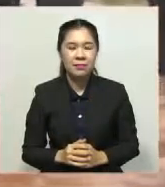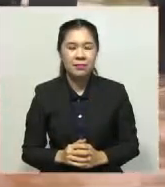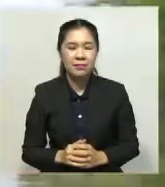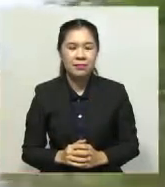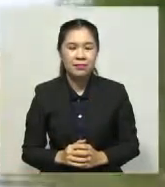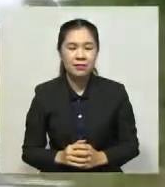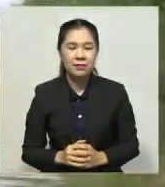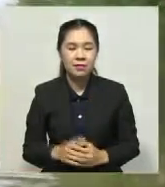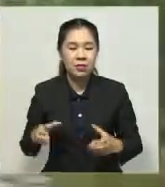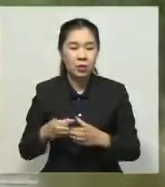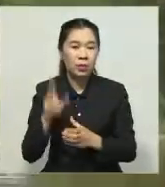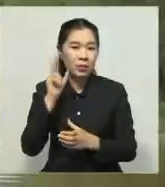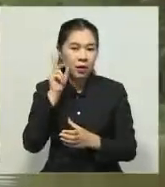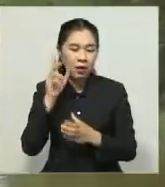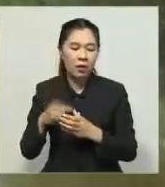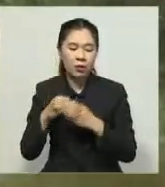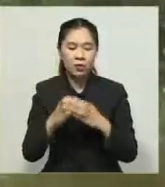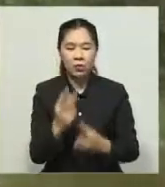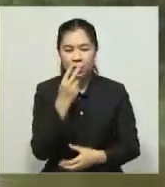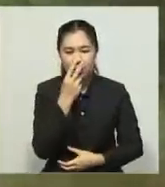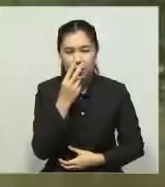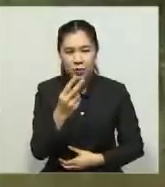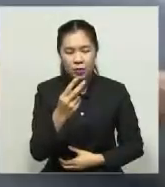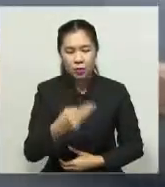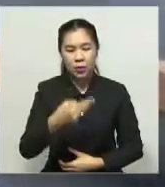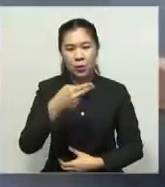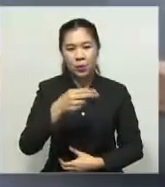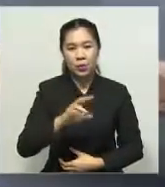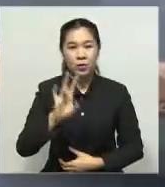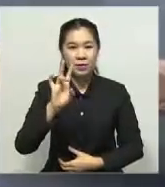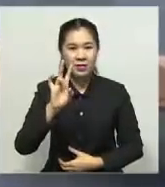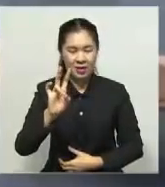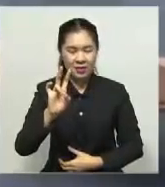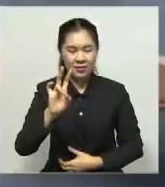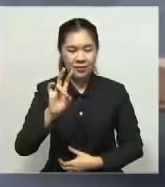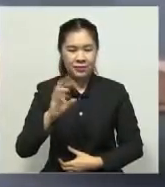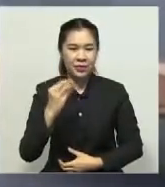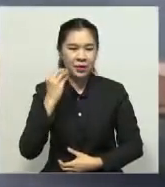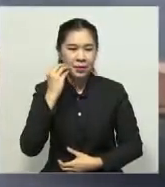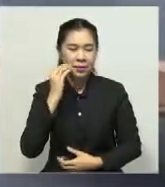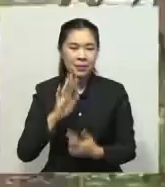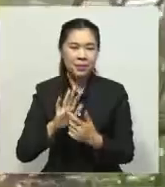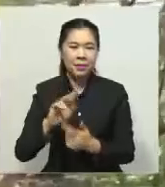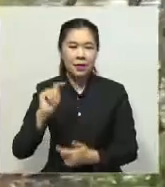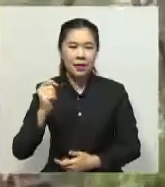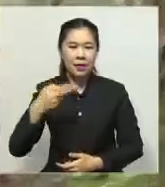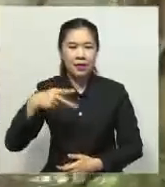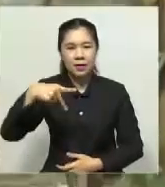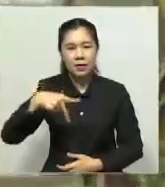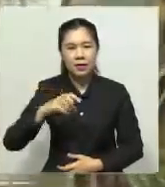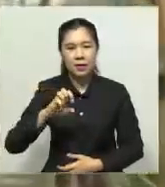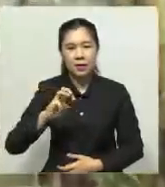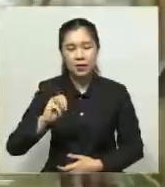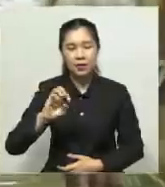นอกจากนี้ทีมข่าวได้เดินทางมาสำรวจที่พื้นที่หมู่7หมู่บ้านเทพมีชัยตำบลหนองเดินนะคะอำเภอบุงค้า